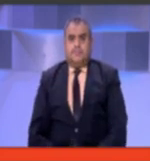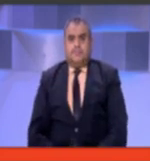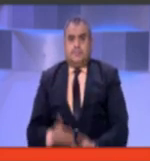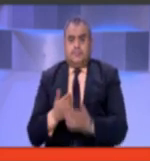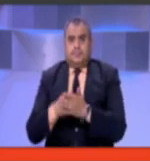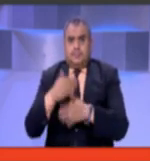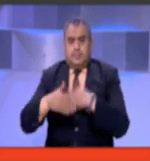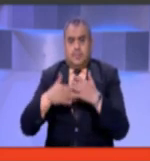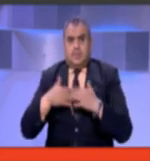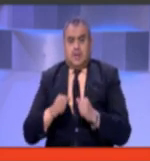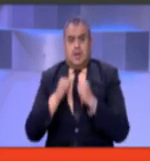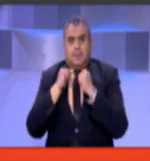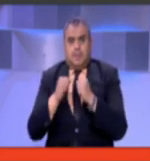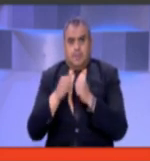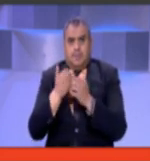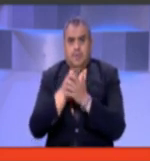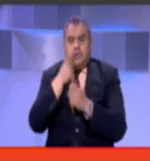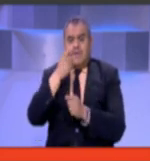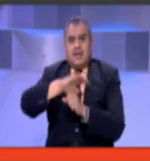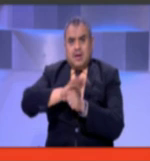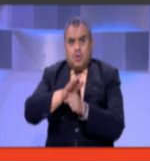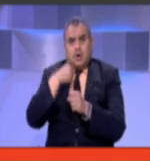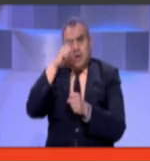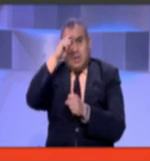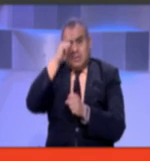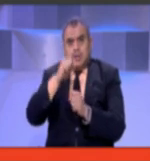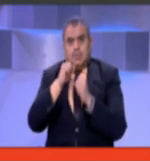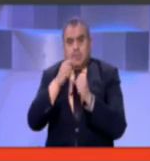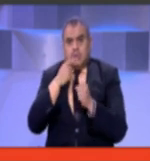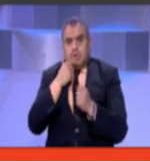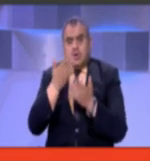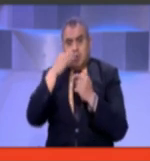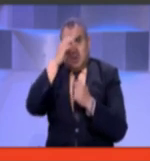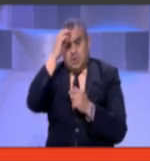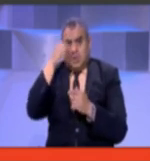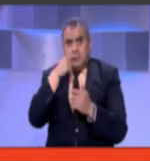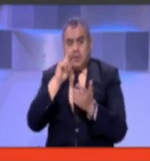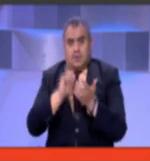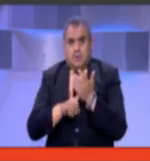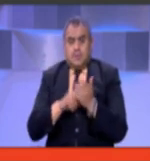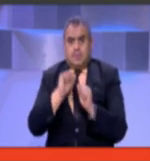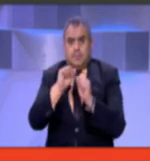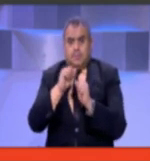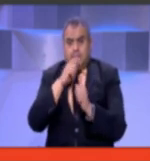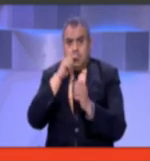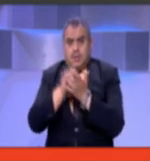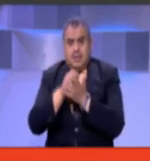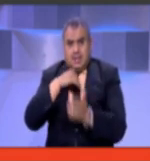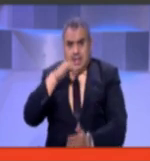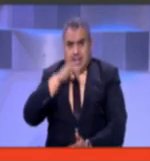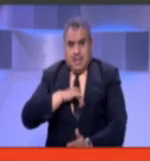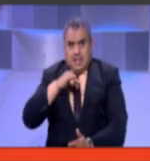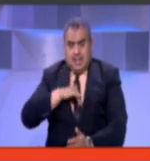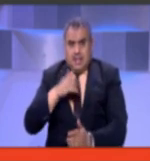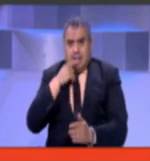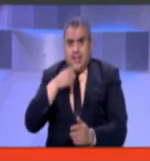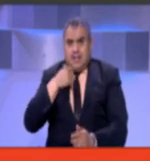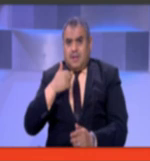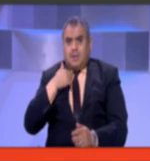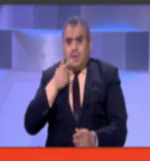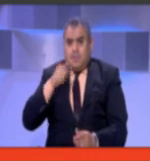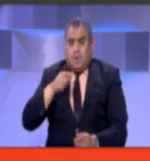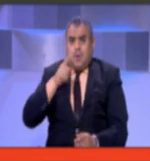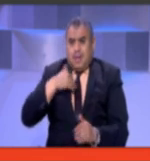للتعافي من الفيروس نفسه. وبالتالي أي نعم، أنا يعني نفسي أرجع إمبارح مش النهاردة ولا